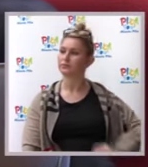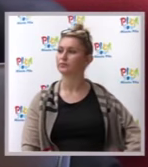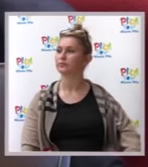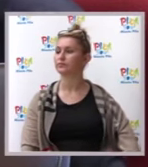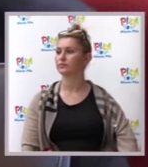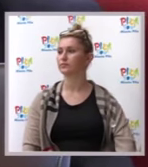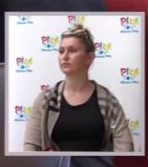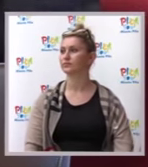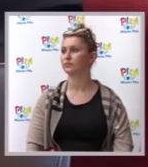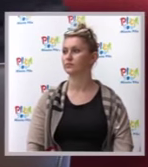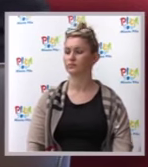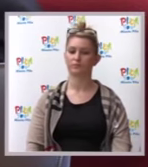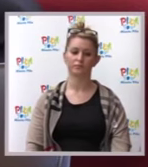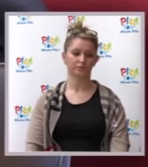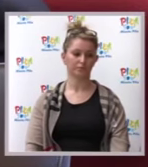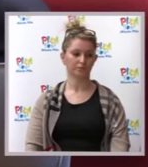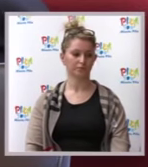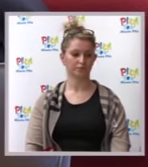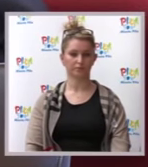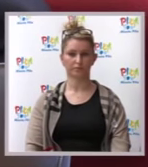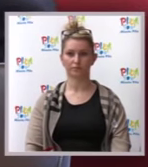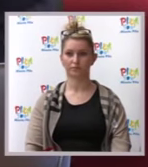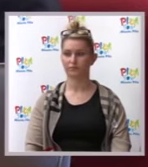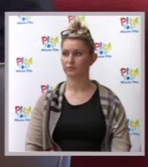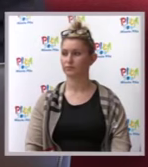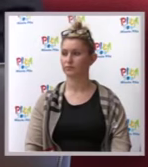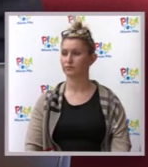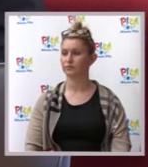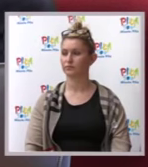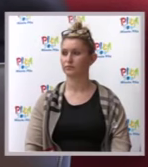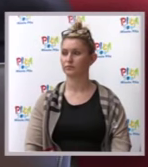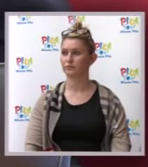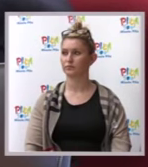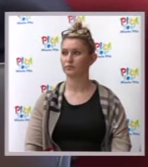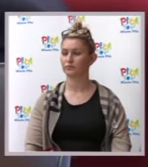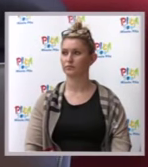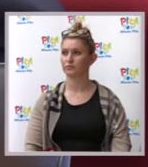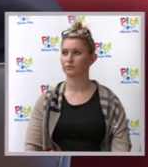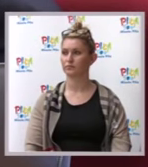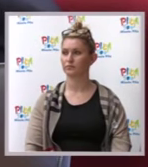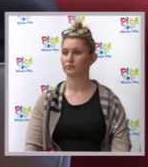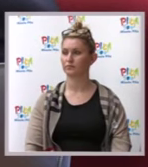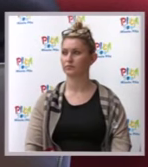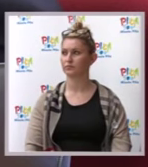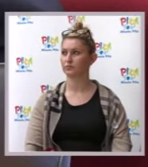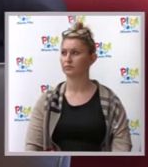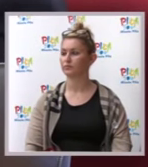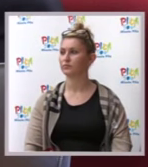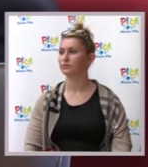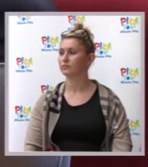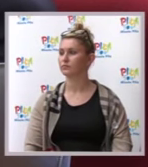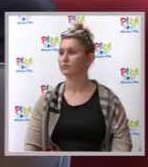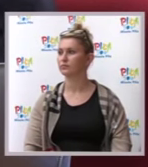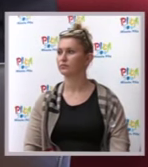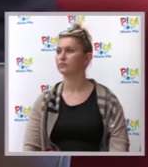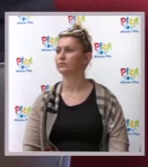był przyzwyczajony do czegoś innego i muszę powiedzieć, że to niemożliwe, żeby pan radny był przyzwyczajony